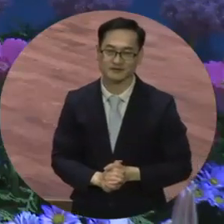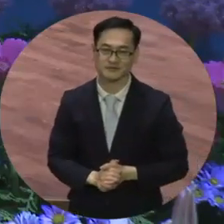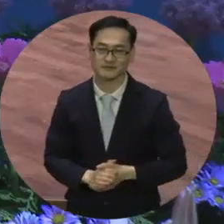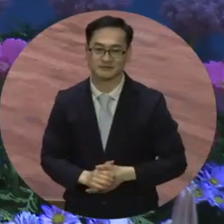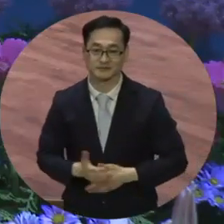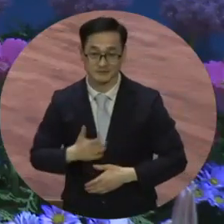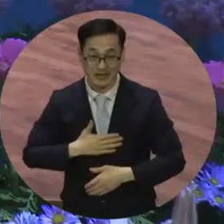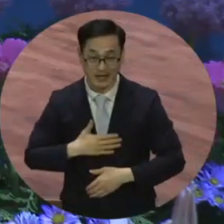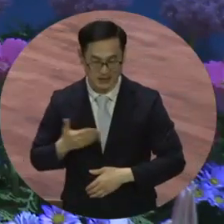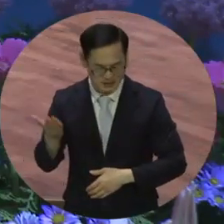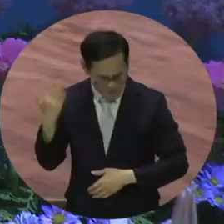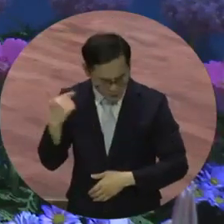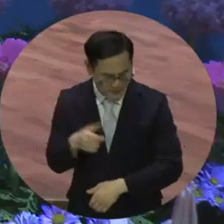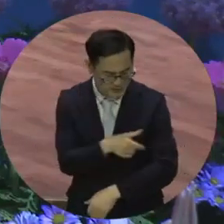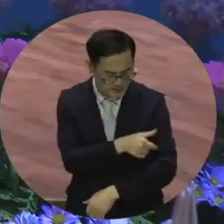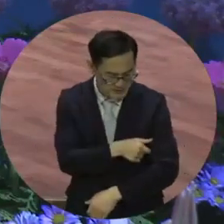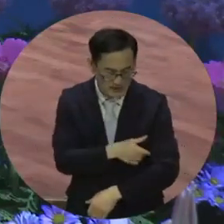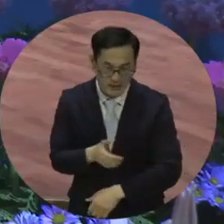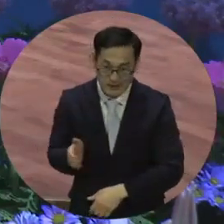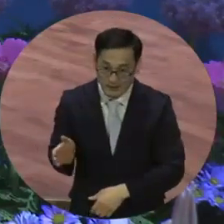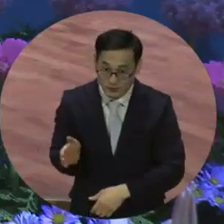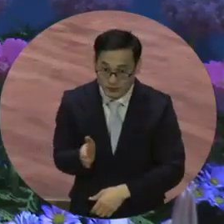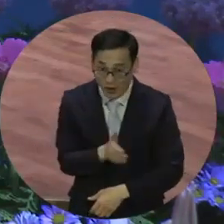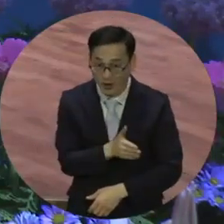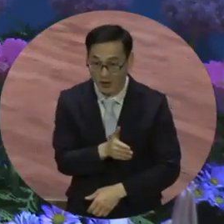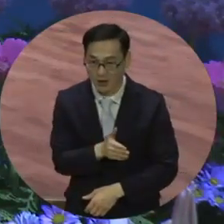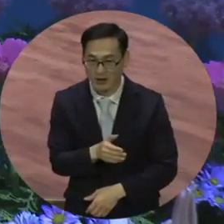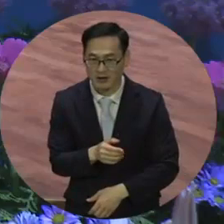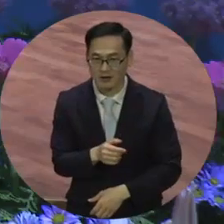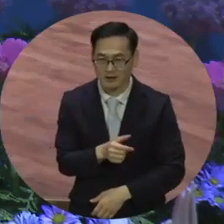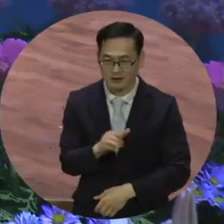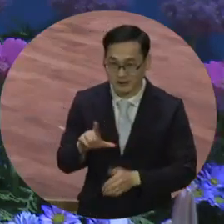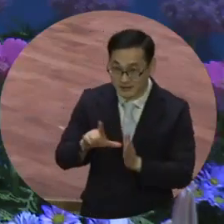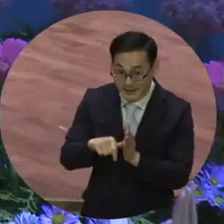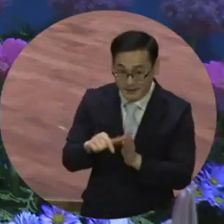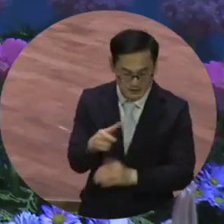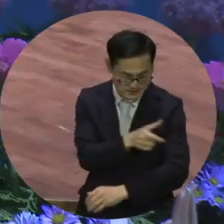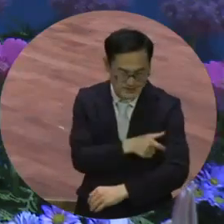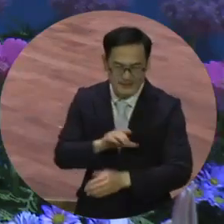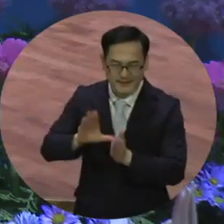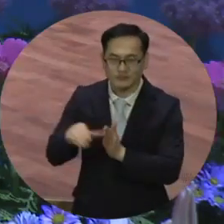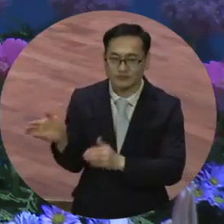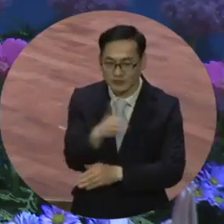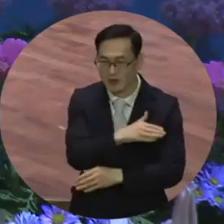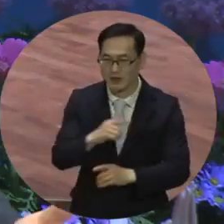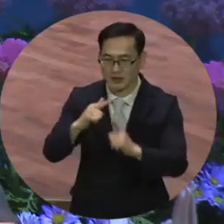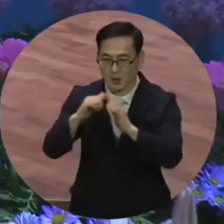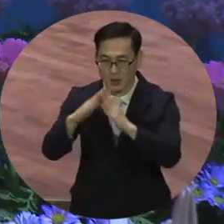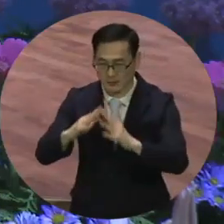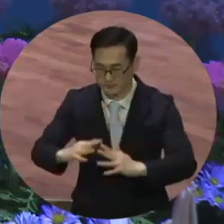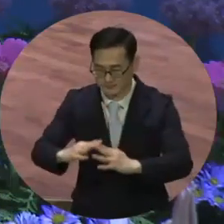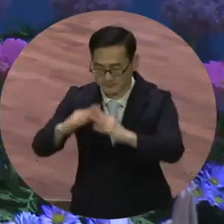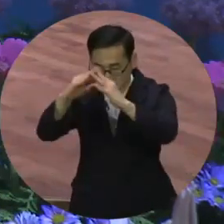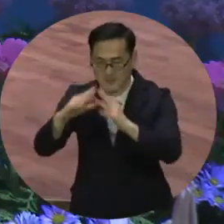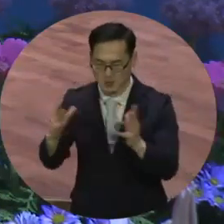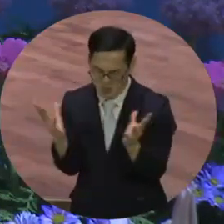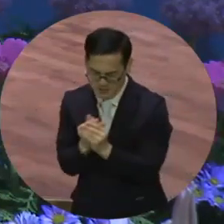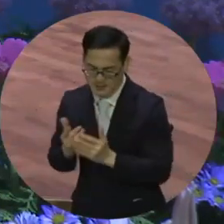사람이요. 성경을 건축에 올인한 사람이 내가 한두 번 경험이 아니요. 하나님 다